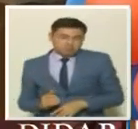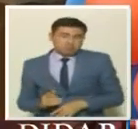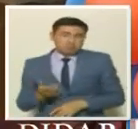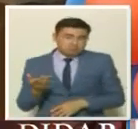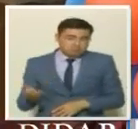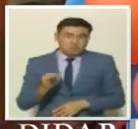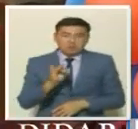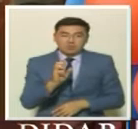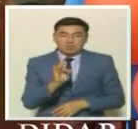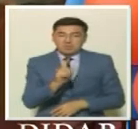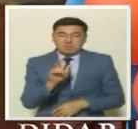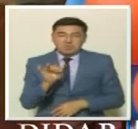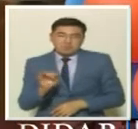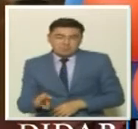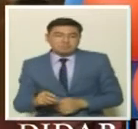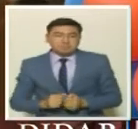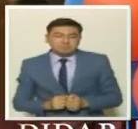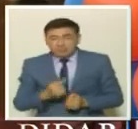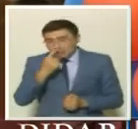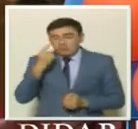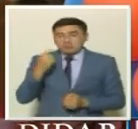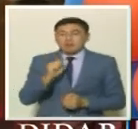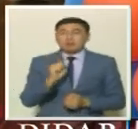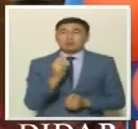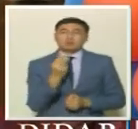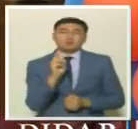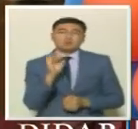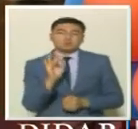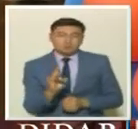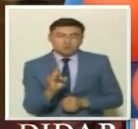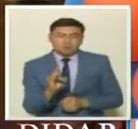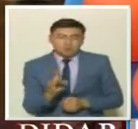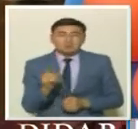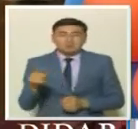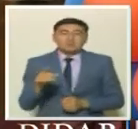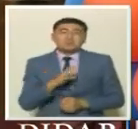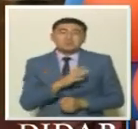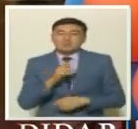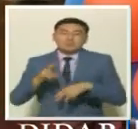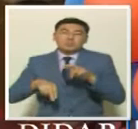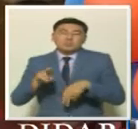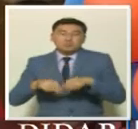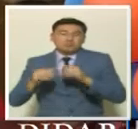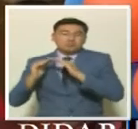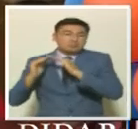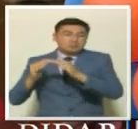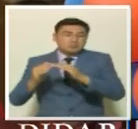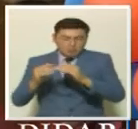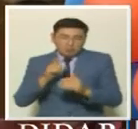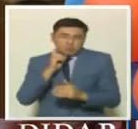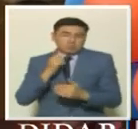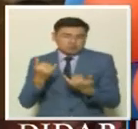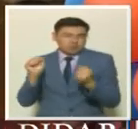инвестора Ибрагима Акдрашева. Не так давно в селе Акшукур был построен спорткомплекс «Сулеймен», в котором сейчас занимается наша молодежь. Призываю